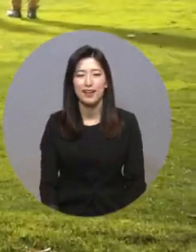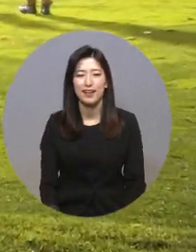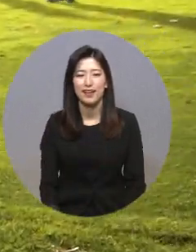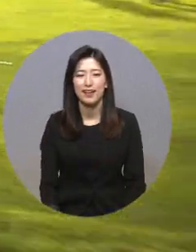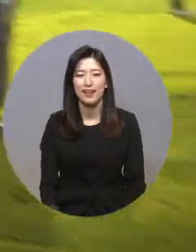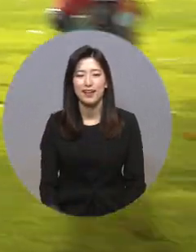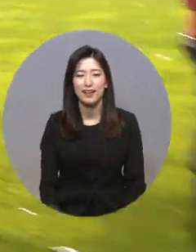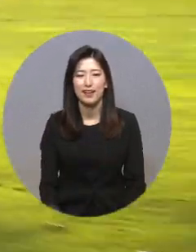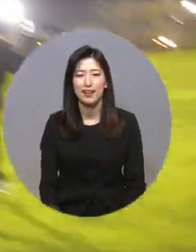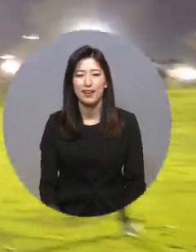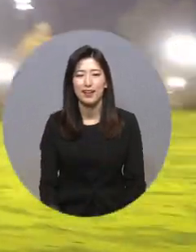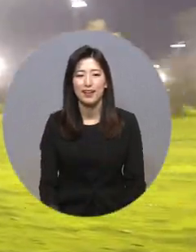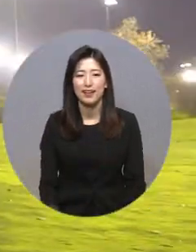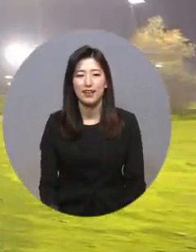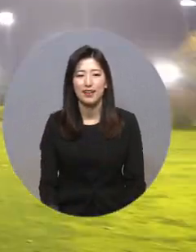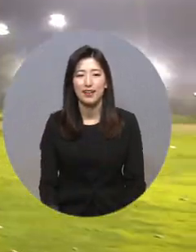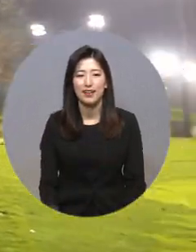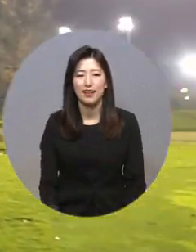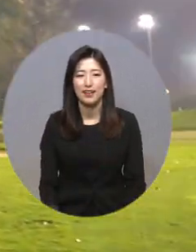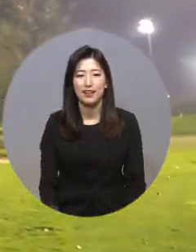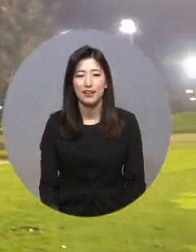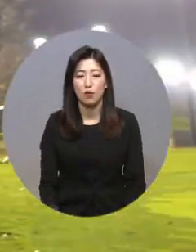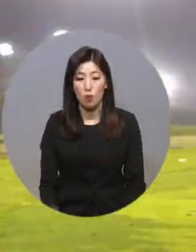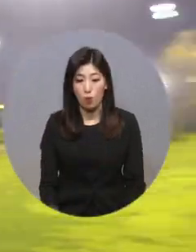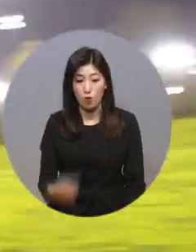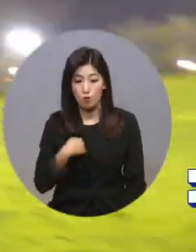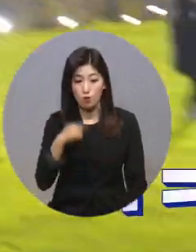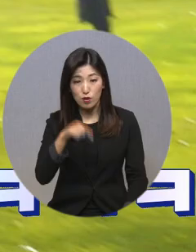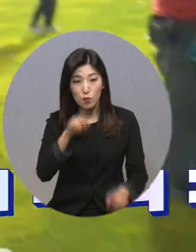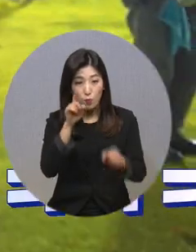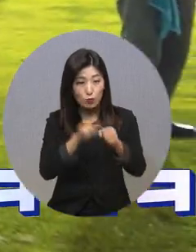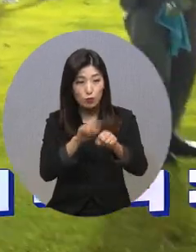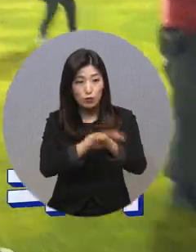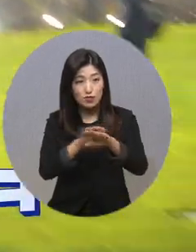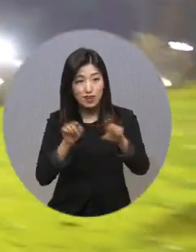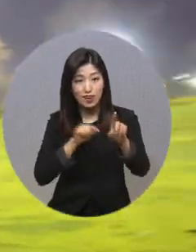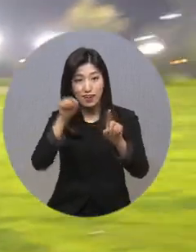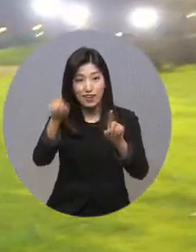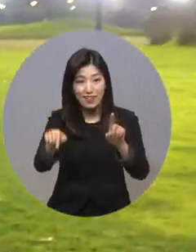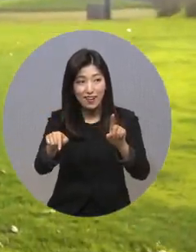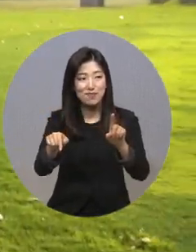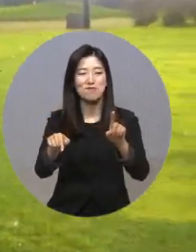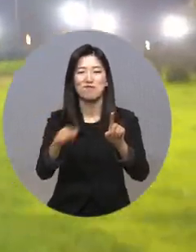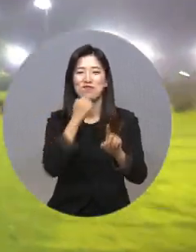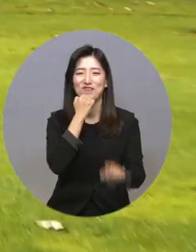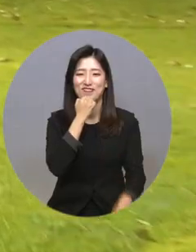쟤들 거야 아 악 분들 살 같니 아